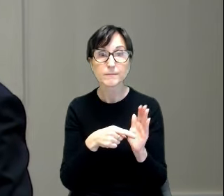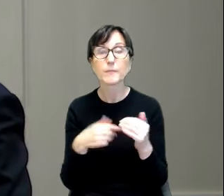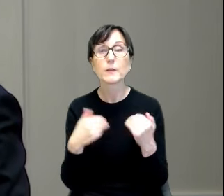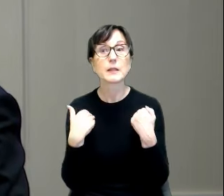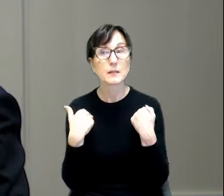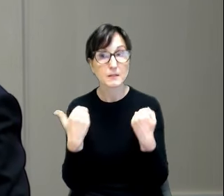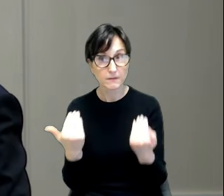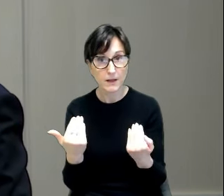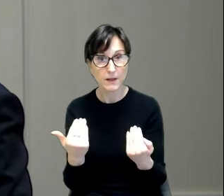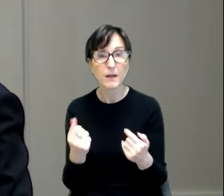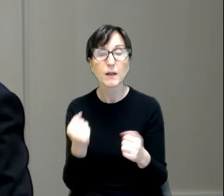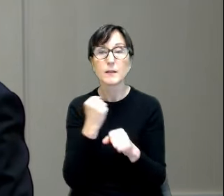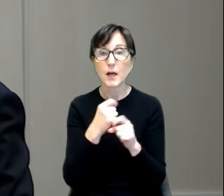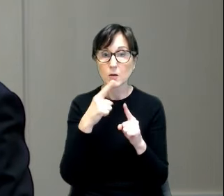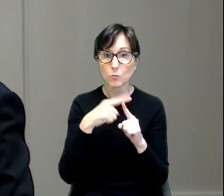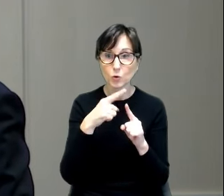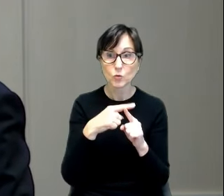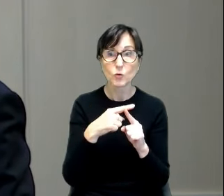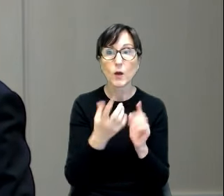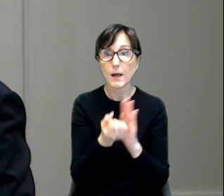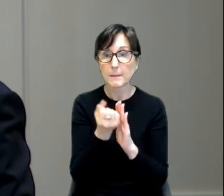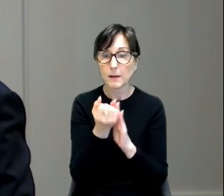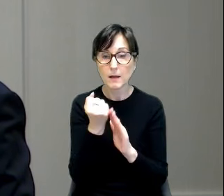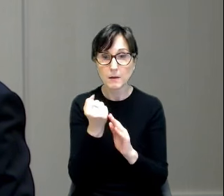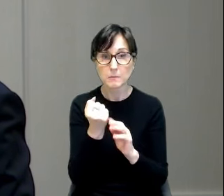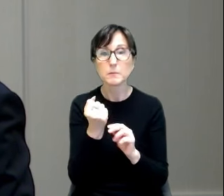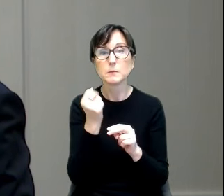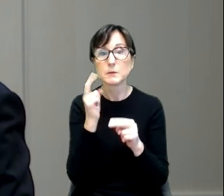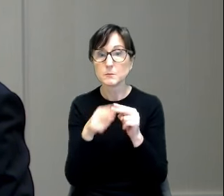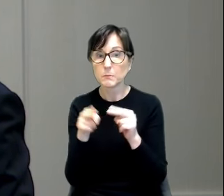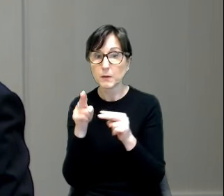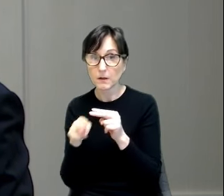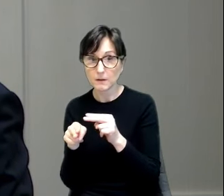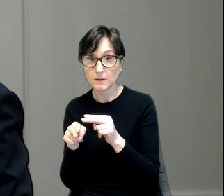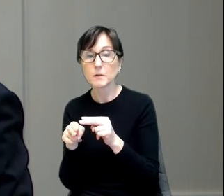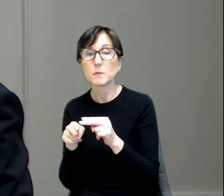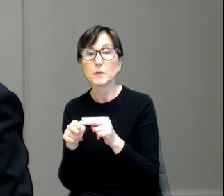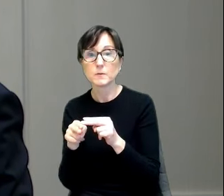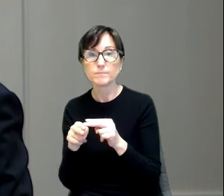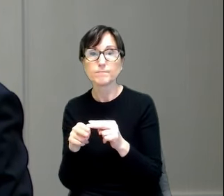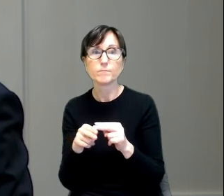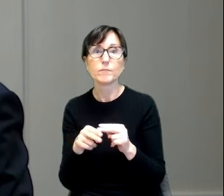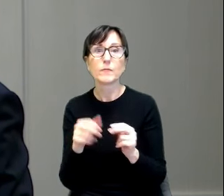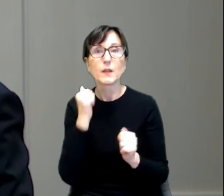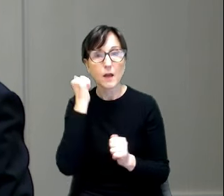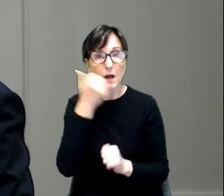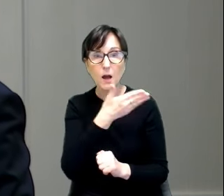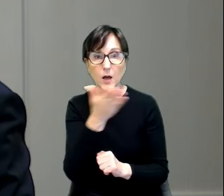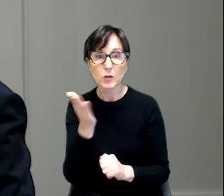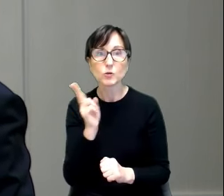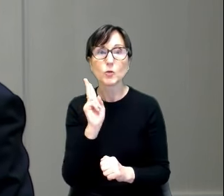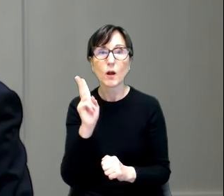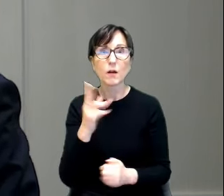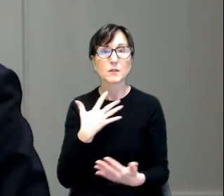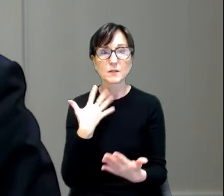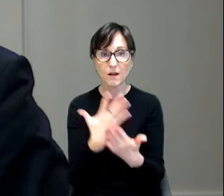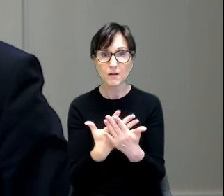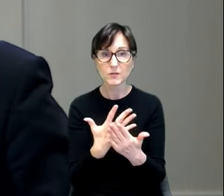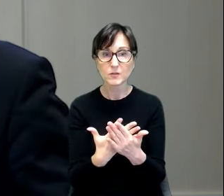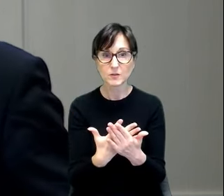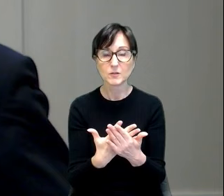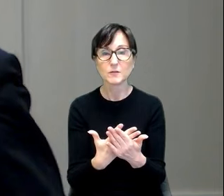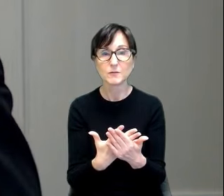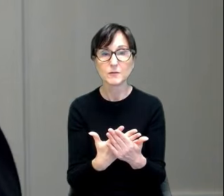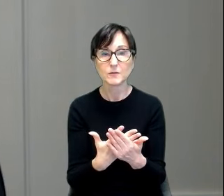kai tarybos nariai ruošia sprendimo projektus tai ačiū už tai kad mes tokių nedaug turim bet ačiū tam kuris iniciatyvą parodo tai man